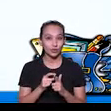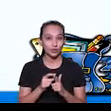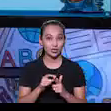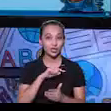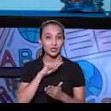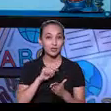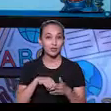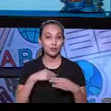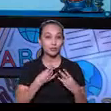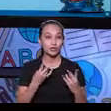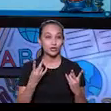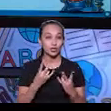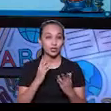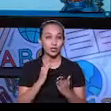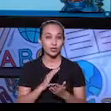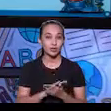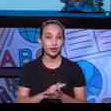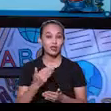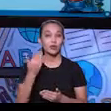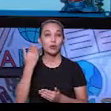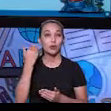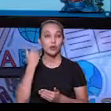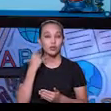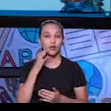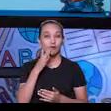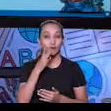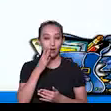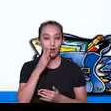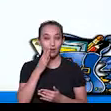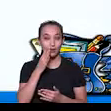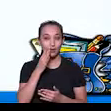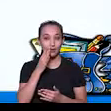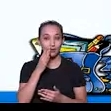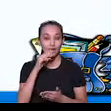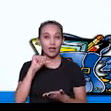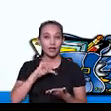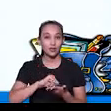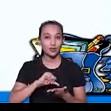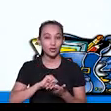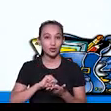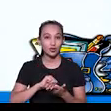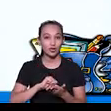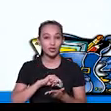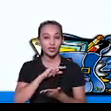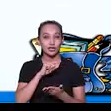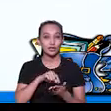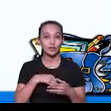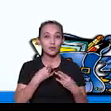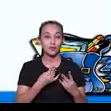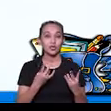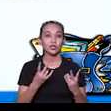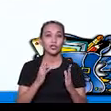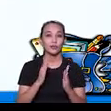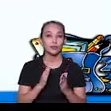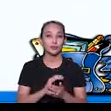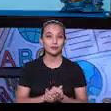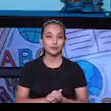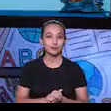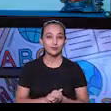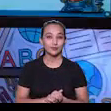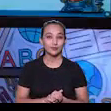вопросы. Вопросы в прошедшем времени. Өткен заманда савал берешиле